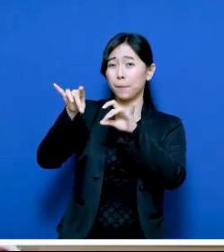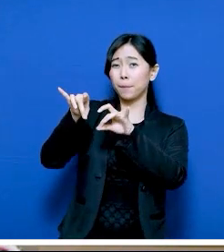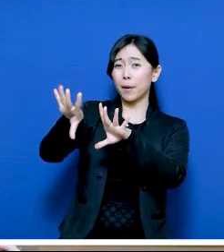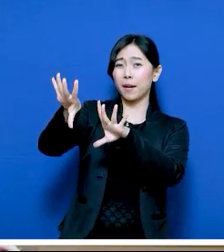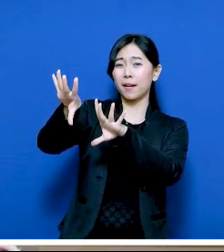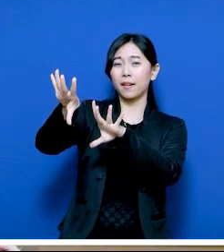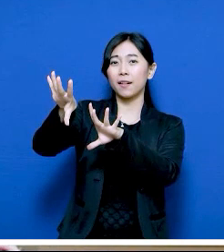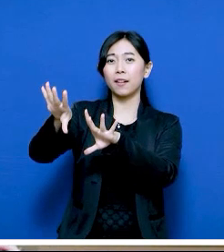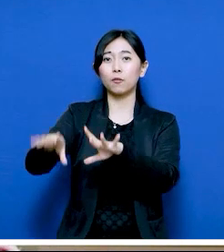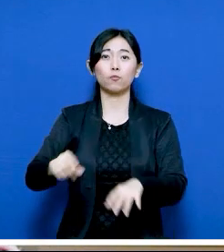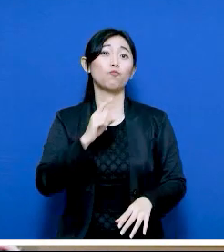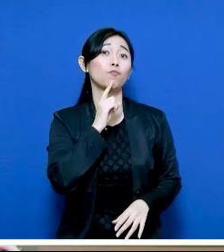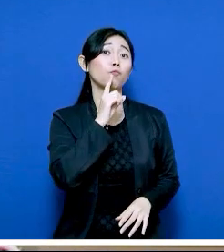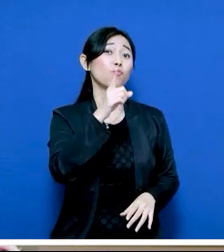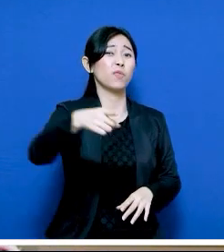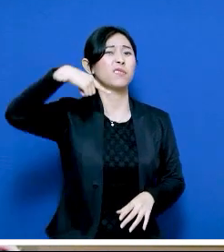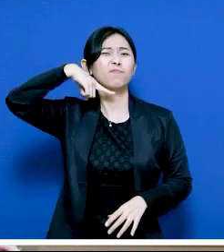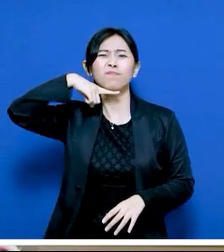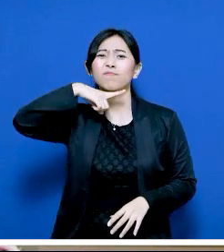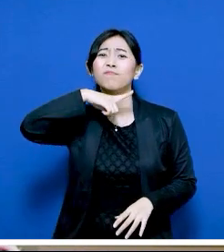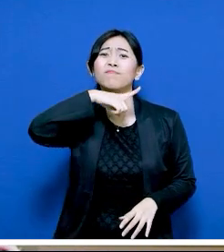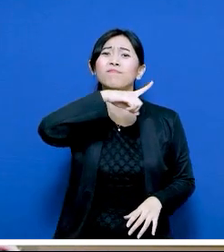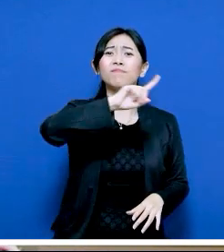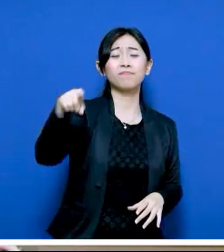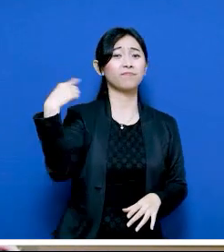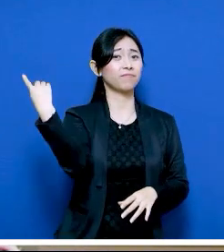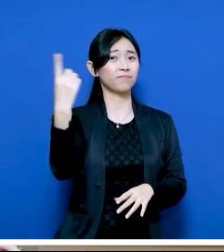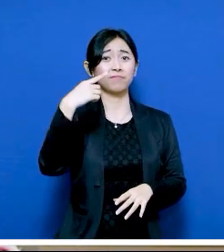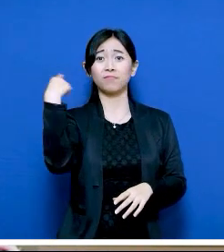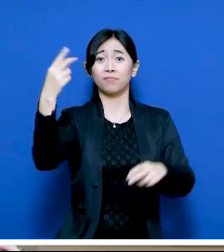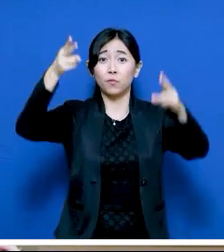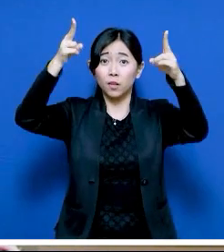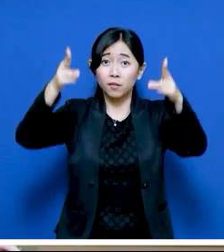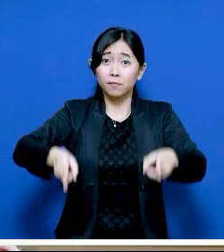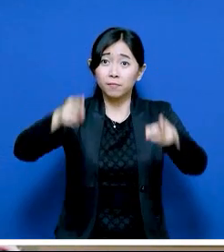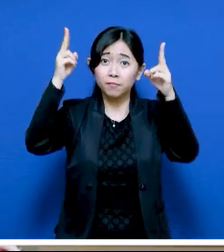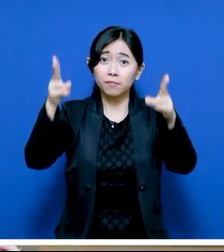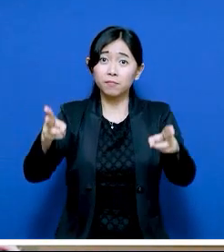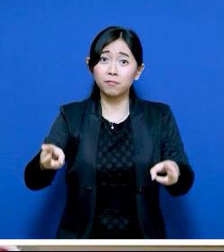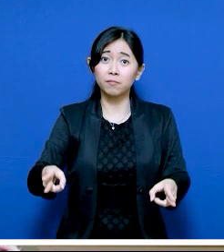Orang-orang